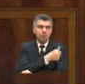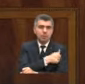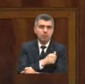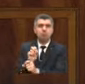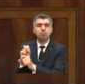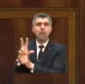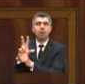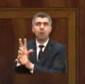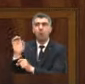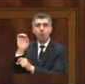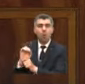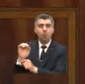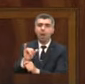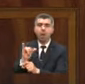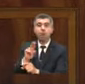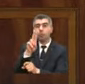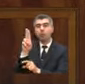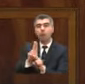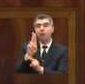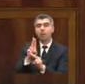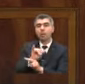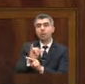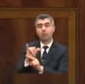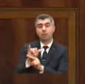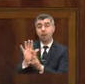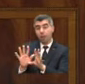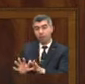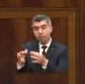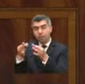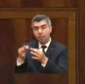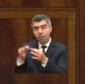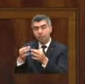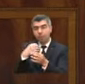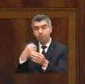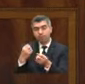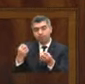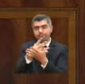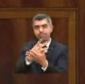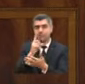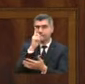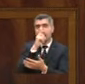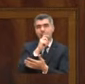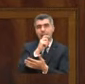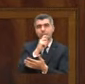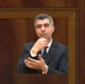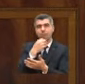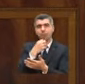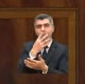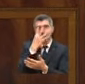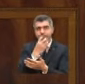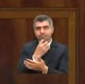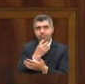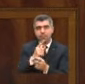بلادنا؟ واش كتسألوا على أن هذه المؤشرات بقدر ما هي صادمة، بقدر ما أن كلفتها باهظة